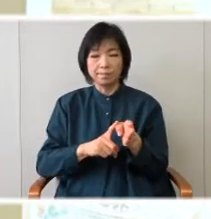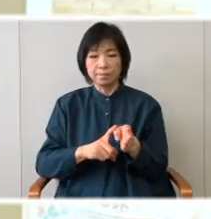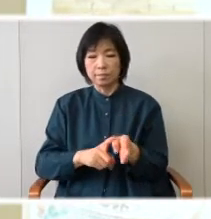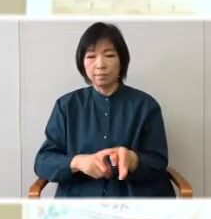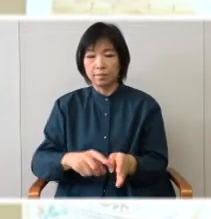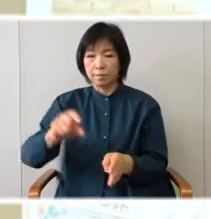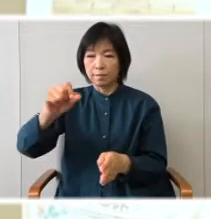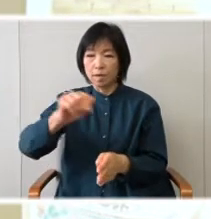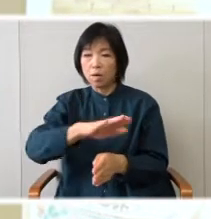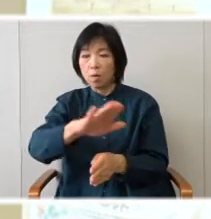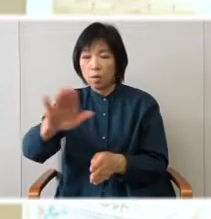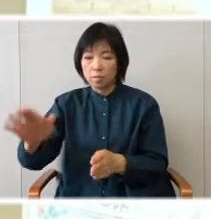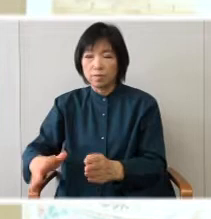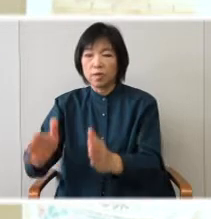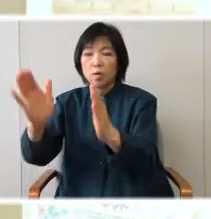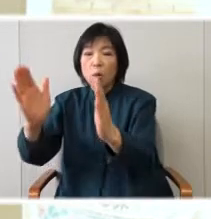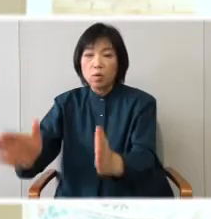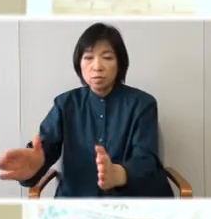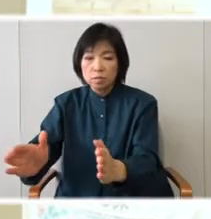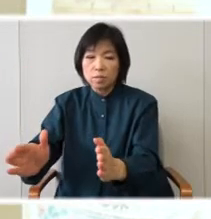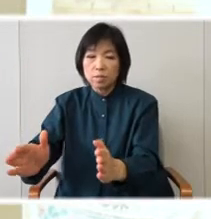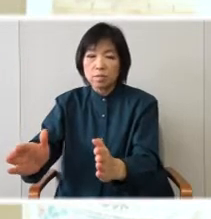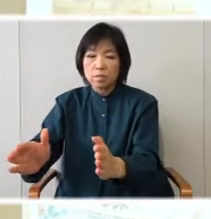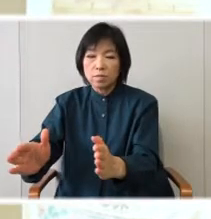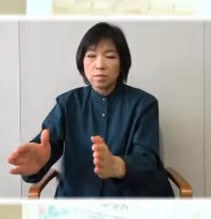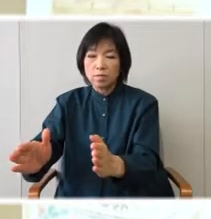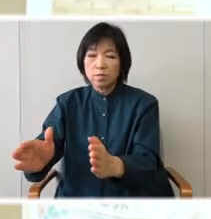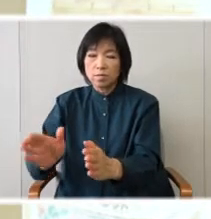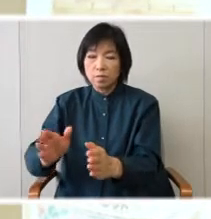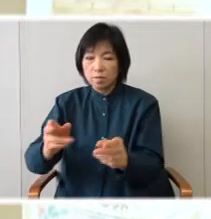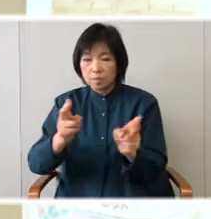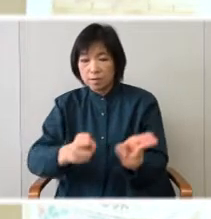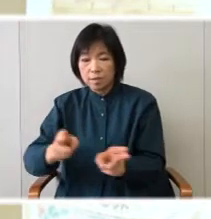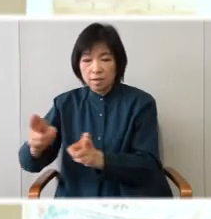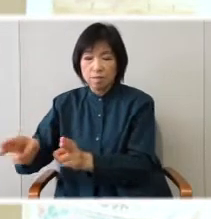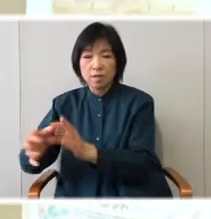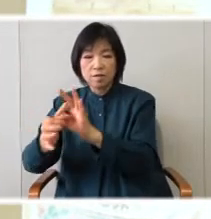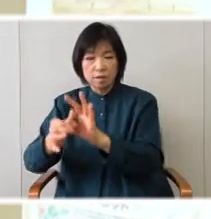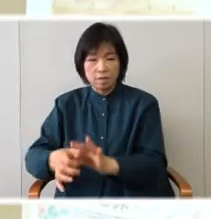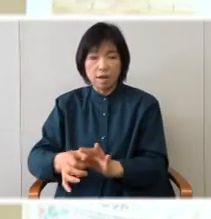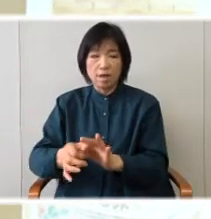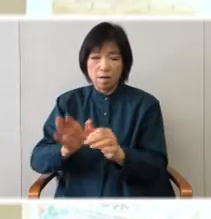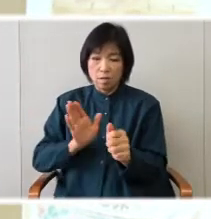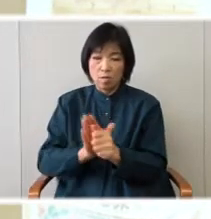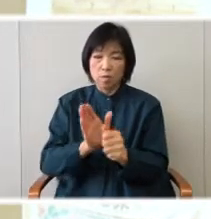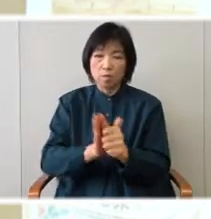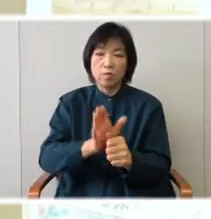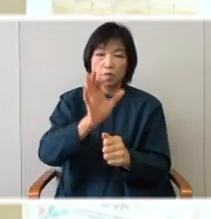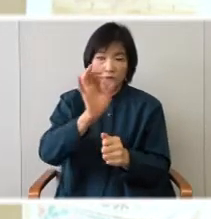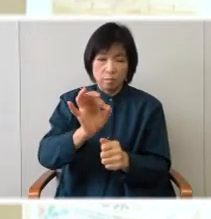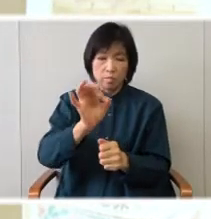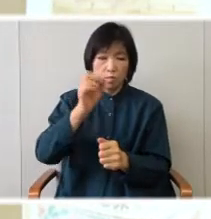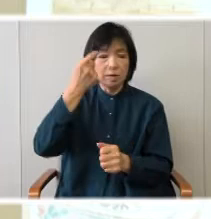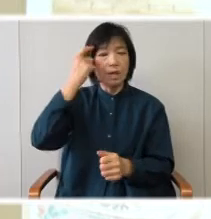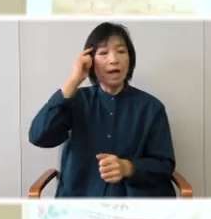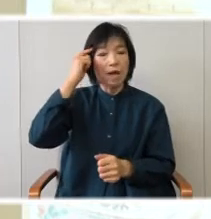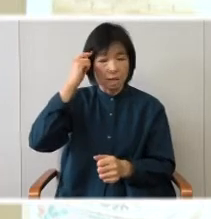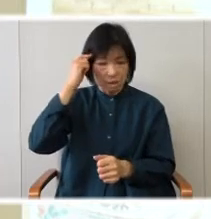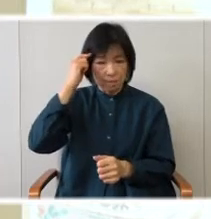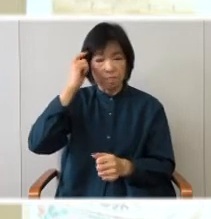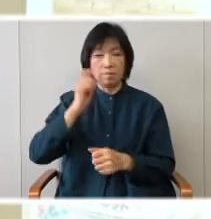低地型の蓄電池について、まあ、新たに補助金の制度を創設するというものであります